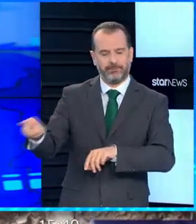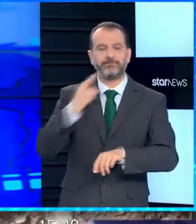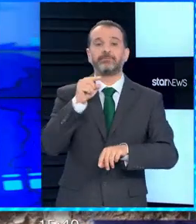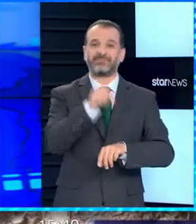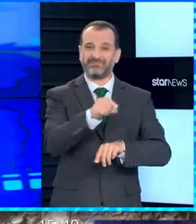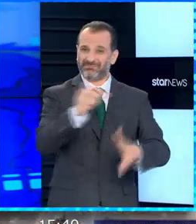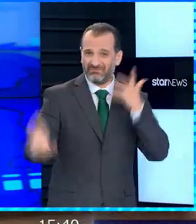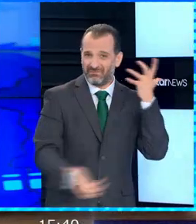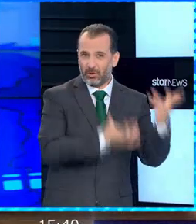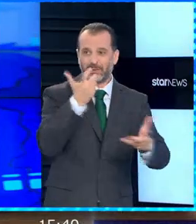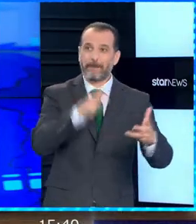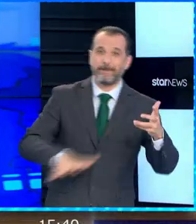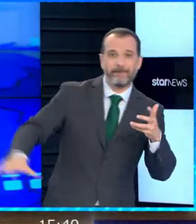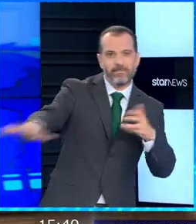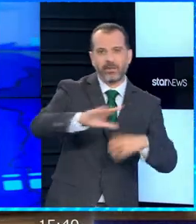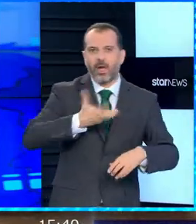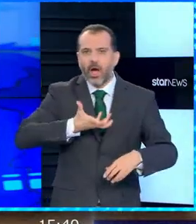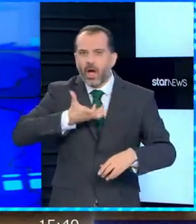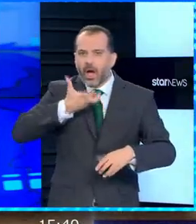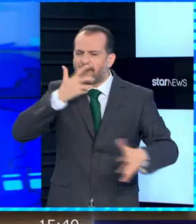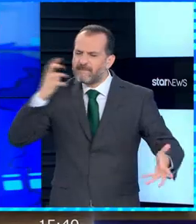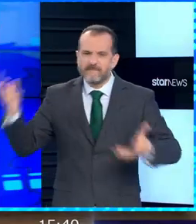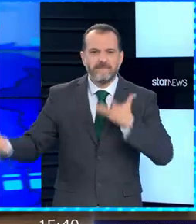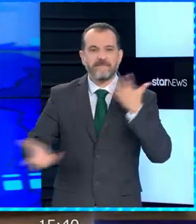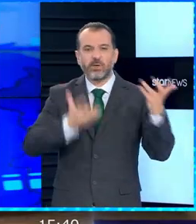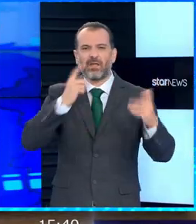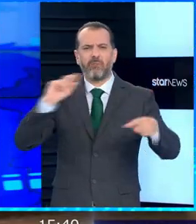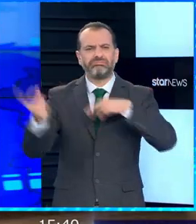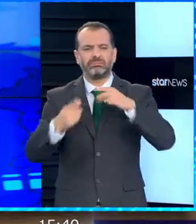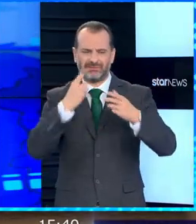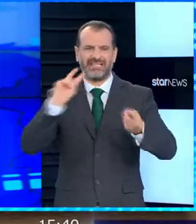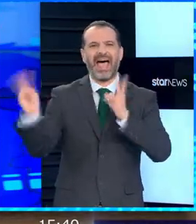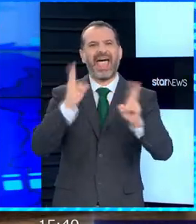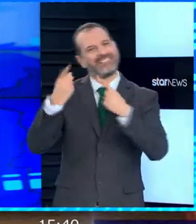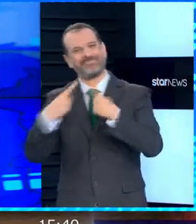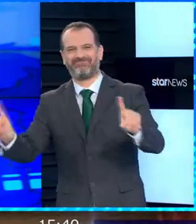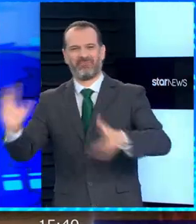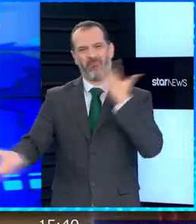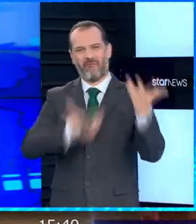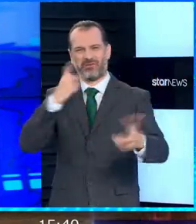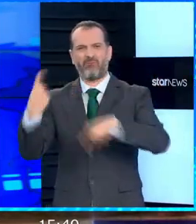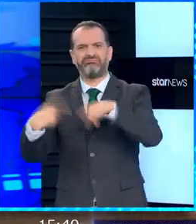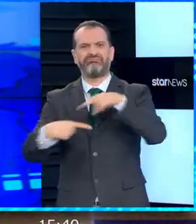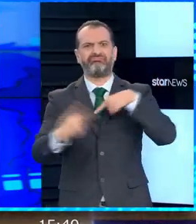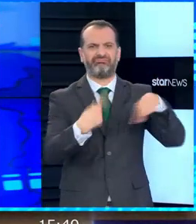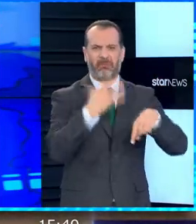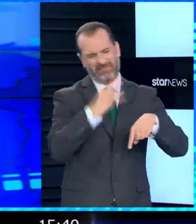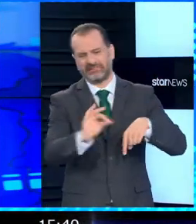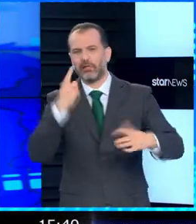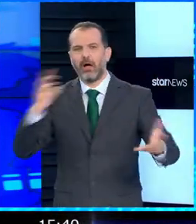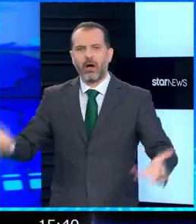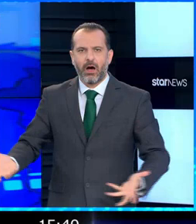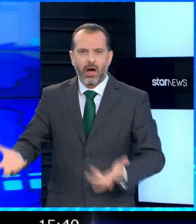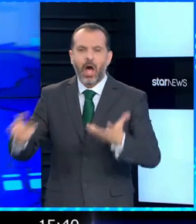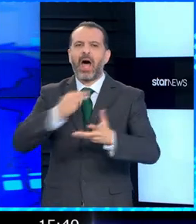φωτιά στην ευρύτερη περιοχή ήταν πολύ έντονη και υπήρξε μεγάλος στροβιλισμός και μεγάλη ταχύτητα του ανέμου, με αποτέλεσμα να υπάρξει υψηλό